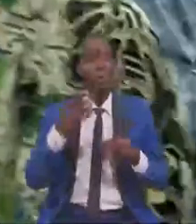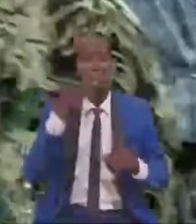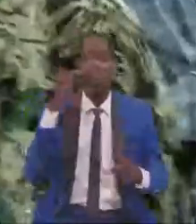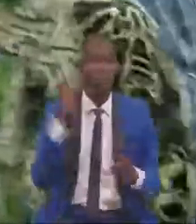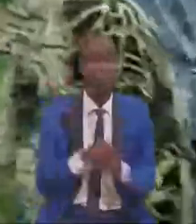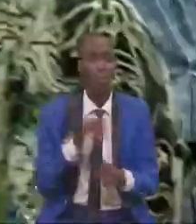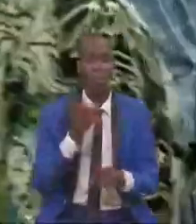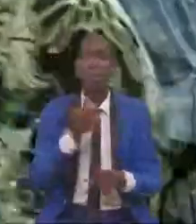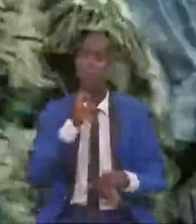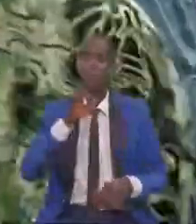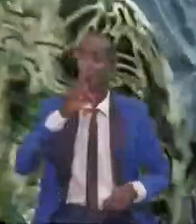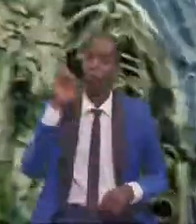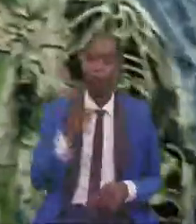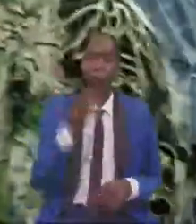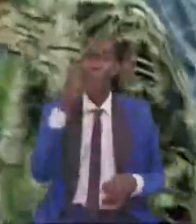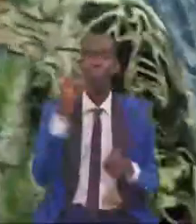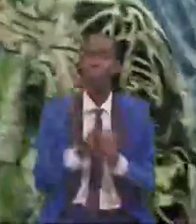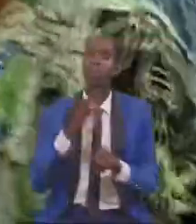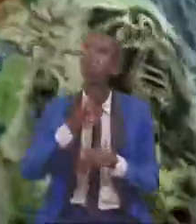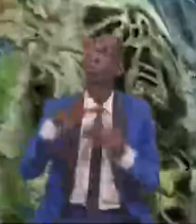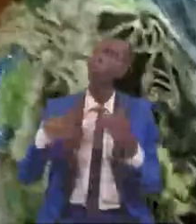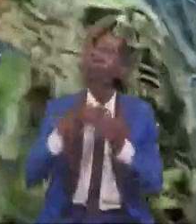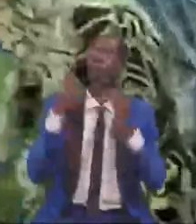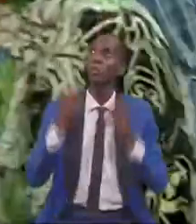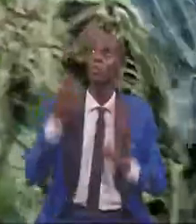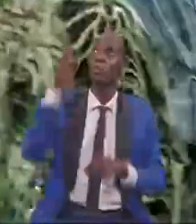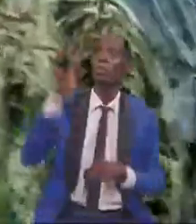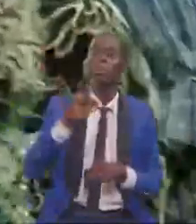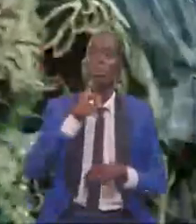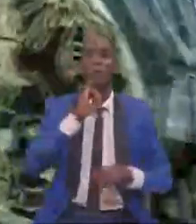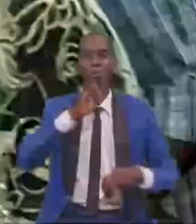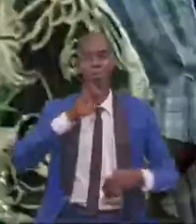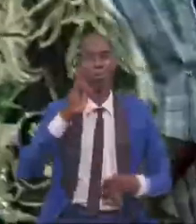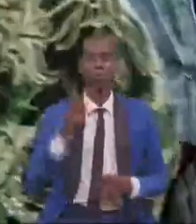La promesse est certaine, la promesse du Tout-Puissant.